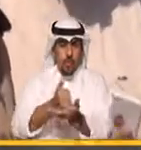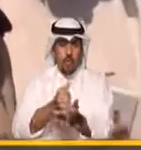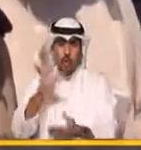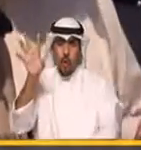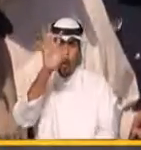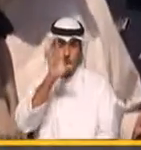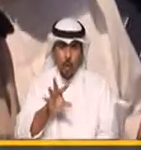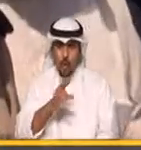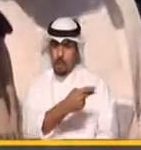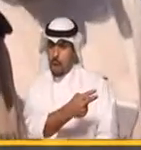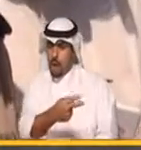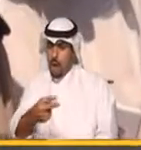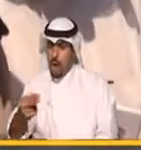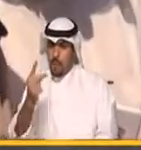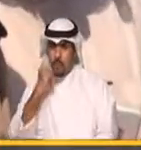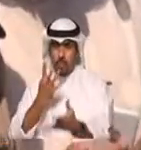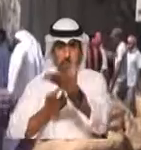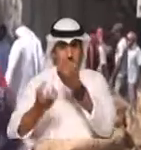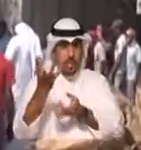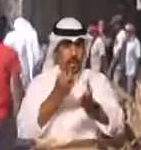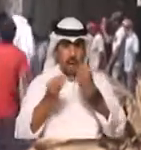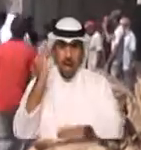الكويت وجمع التحريات والمعلومات عنهم